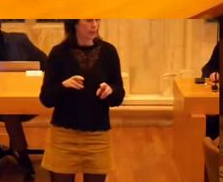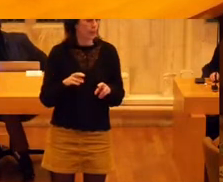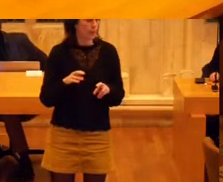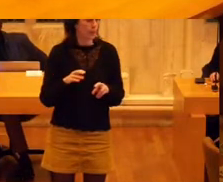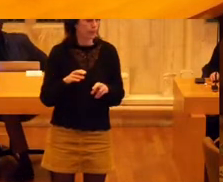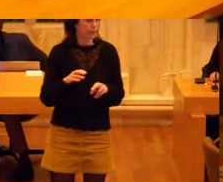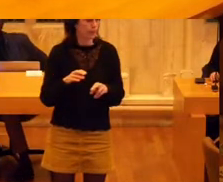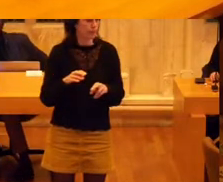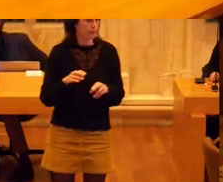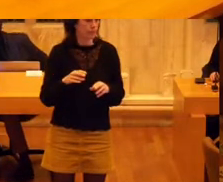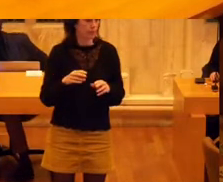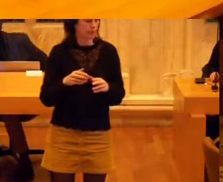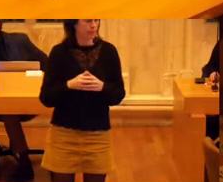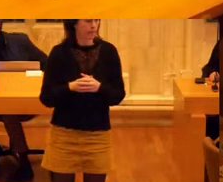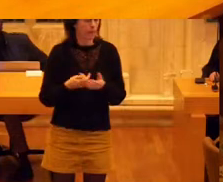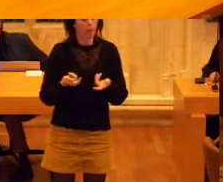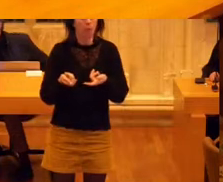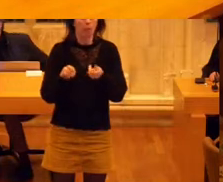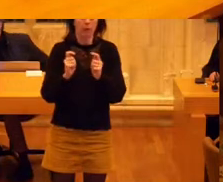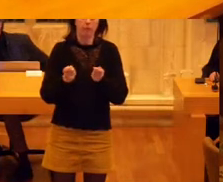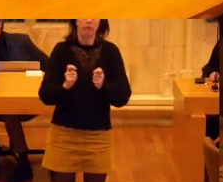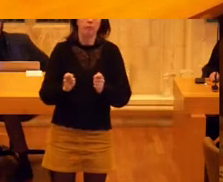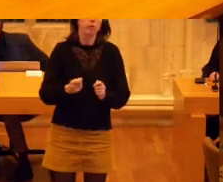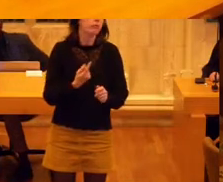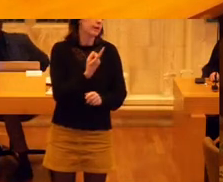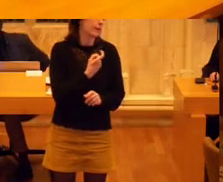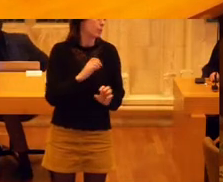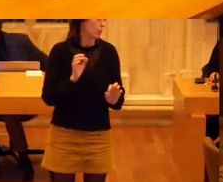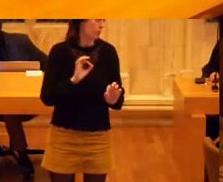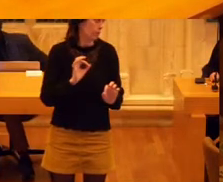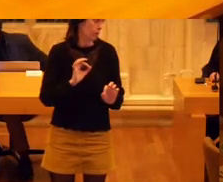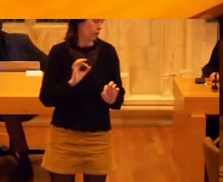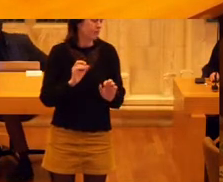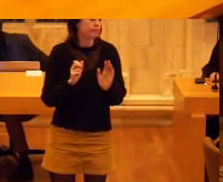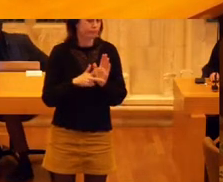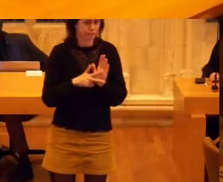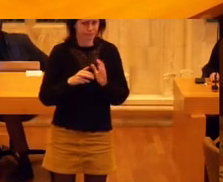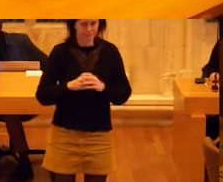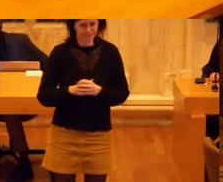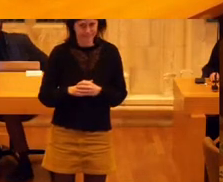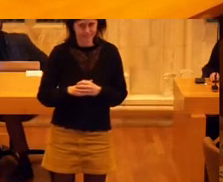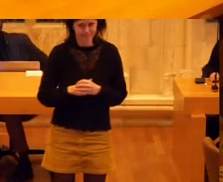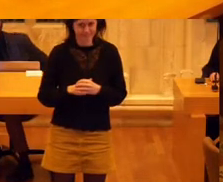Alors là, c'est pas de question. Adopté.